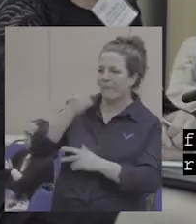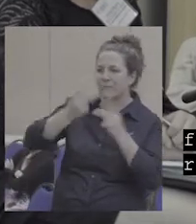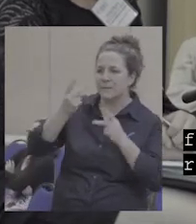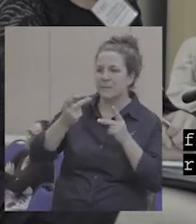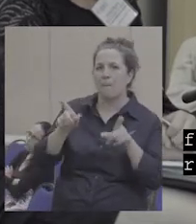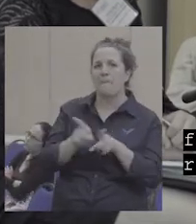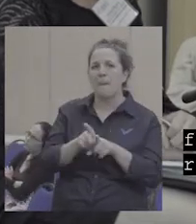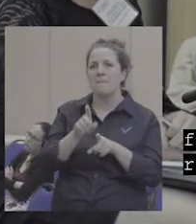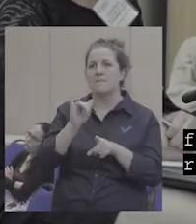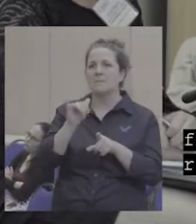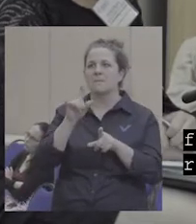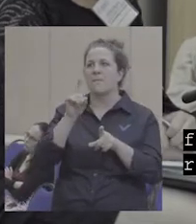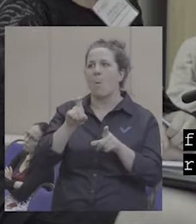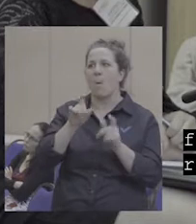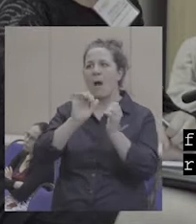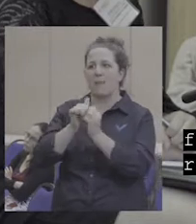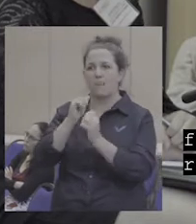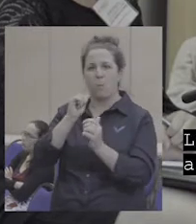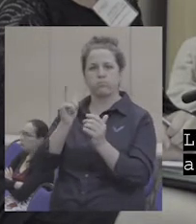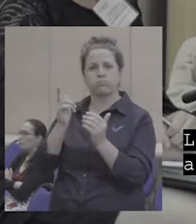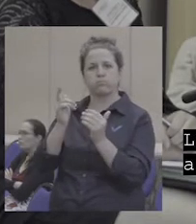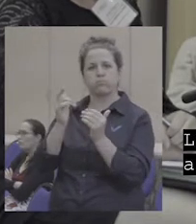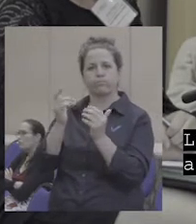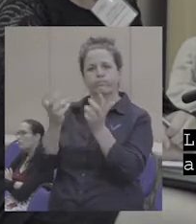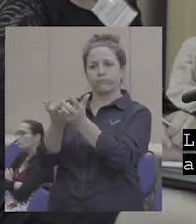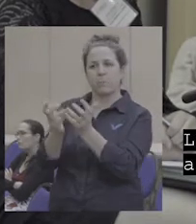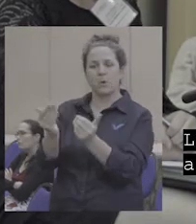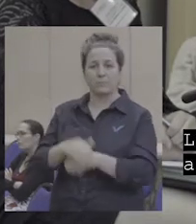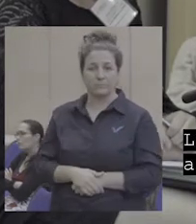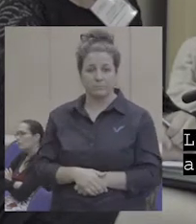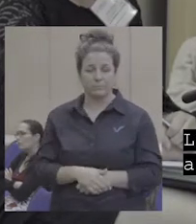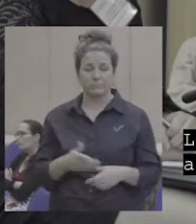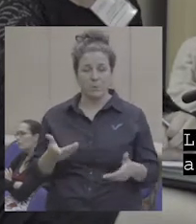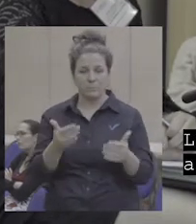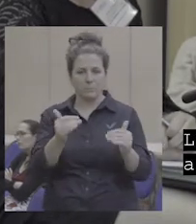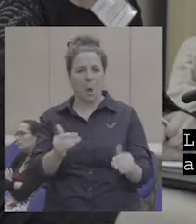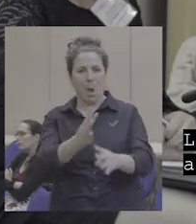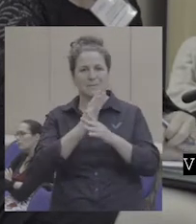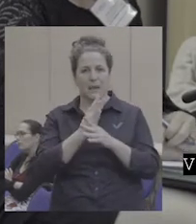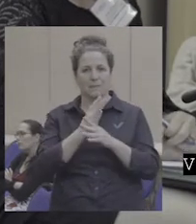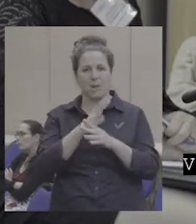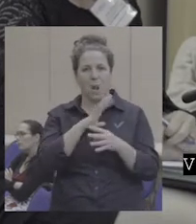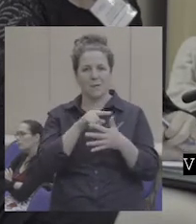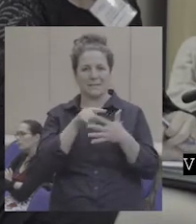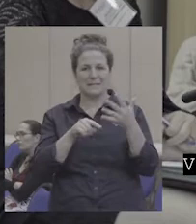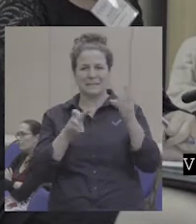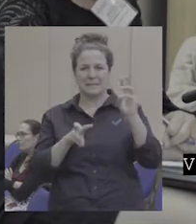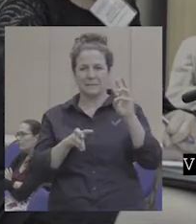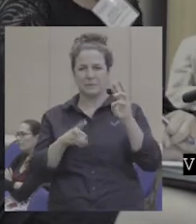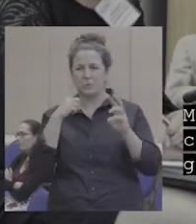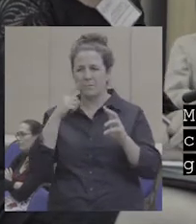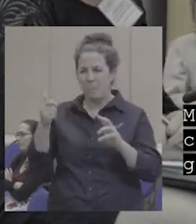qu'il faut faire des adaptations pour répondre aux besoins. L'obstacle, les obstacles, j'en ai quelques-uns, j'en ai six. Vous n'aviez